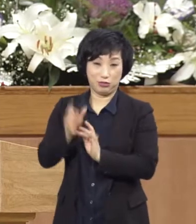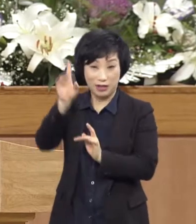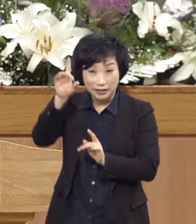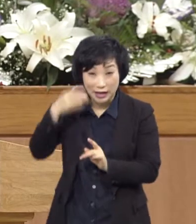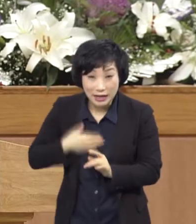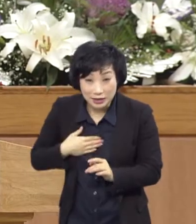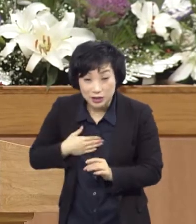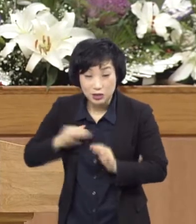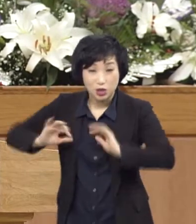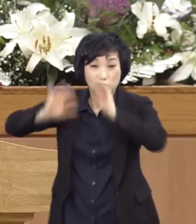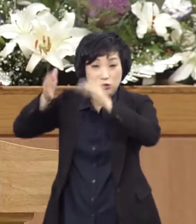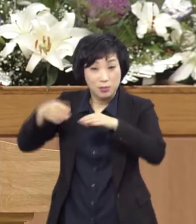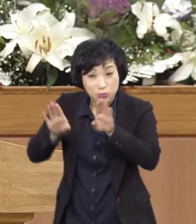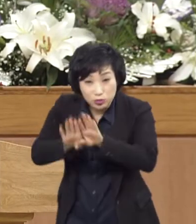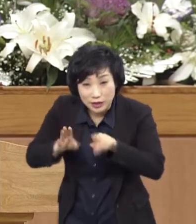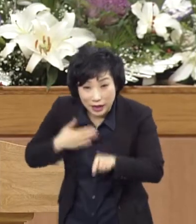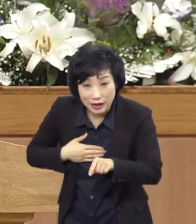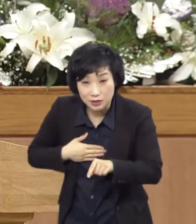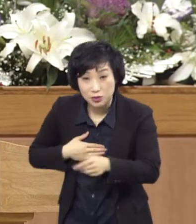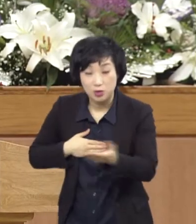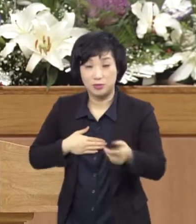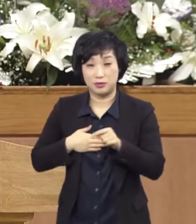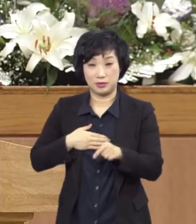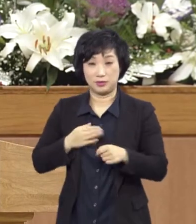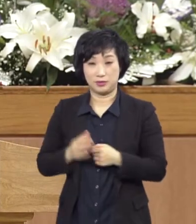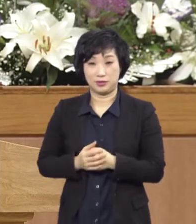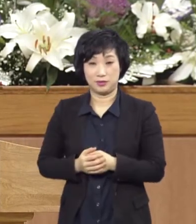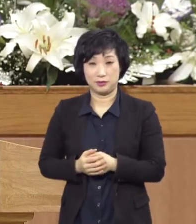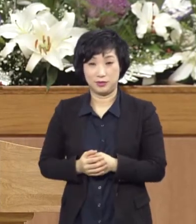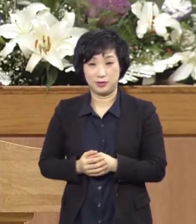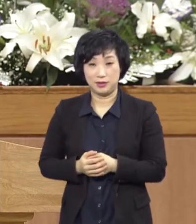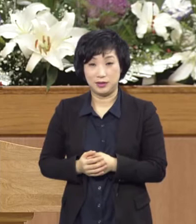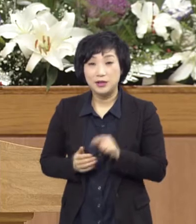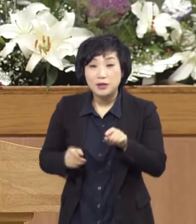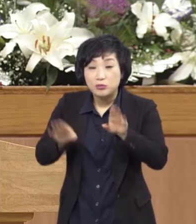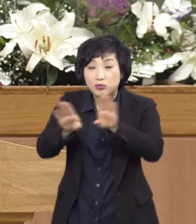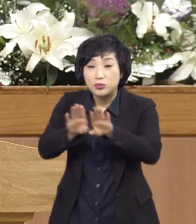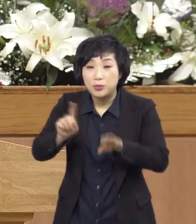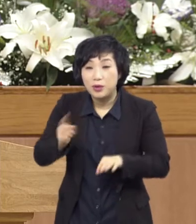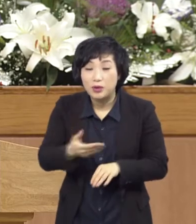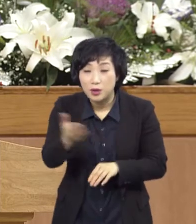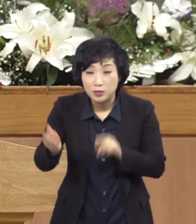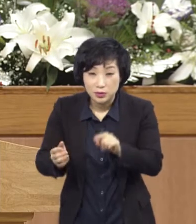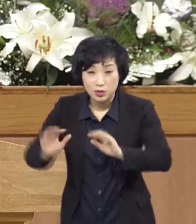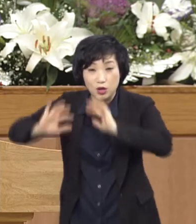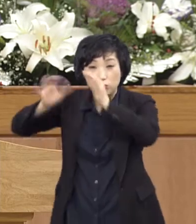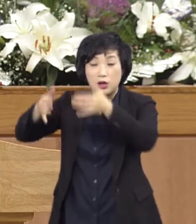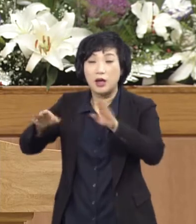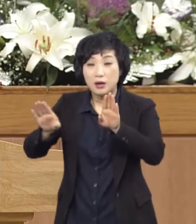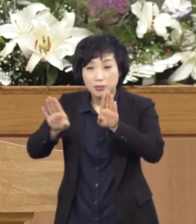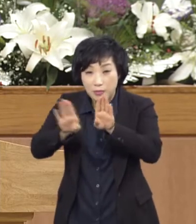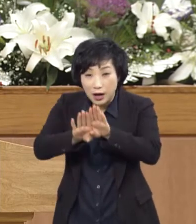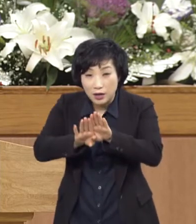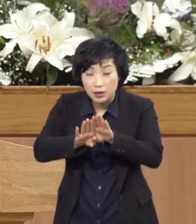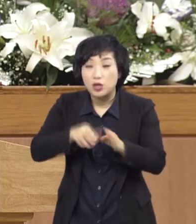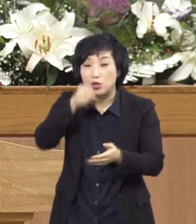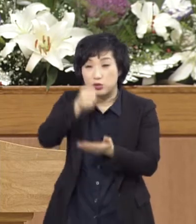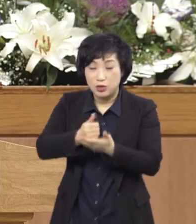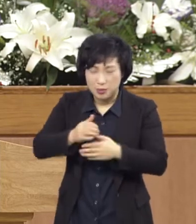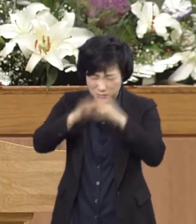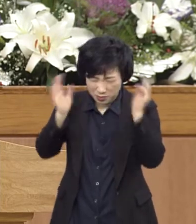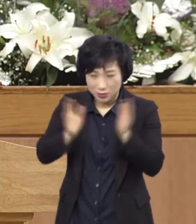천국의 문. 무슨 문이냐? 바로 천국 문을 가로막은 죄의